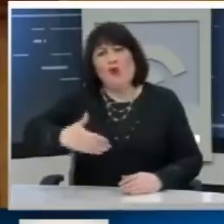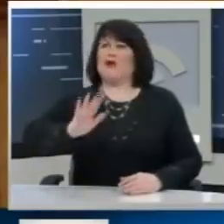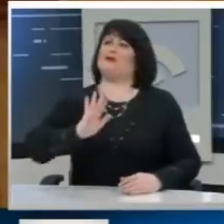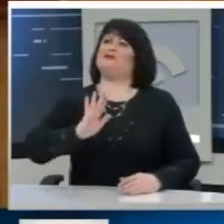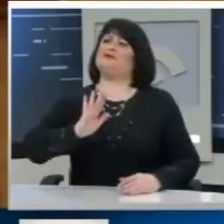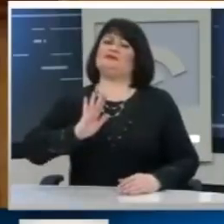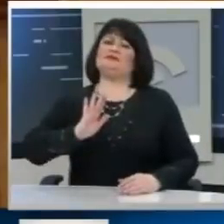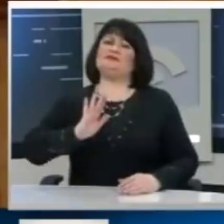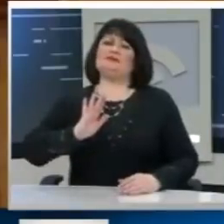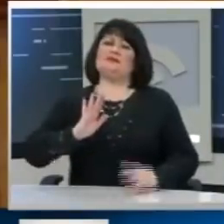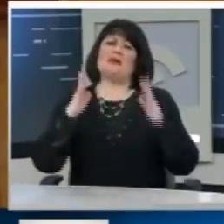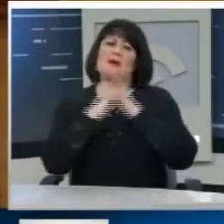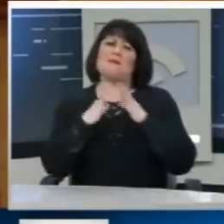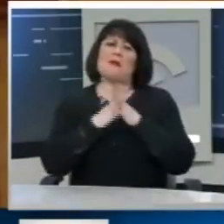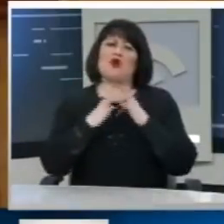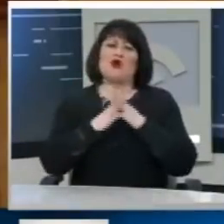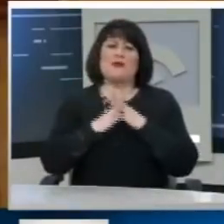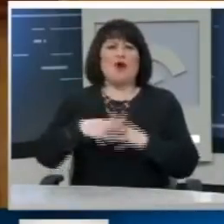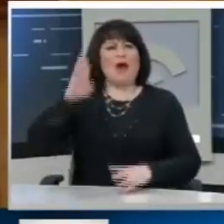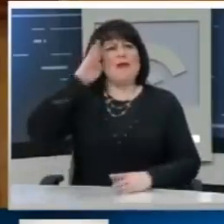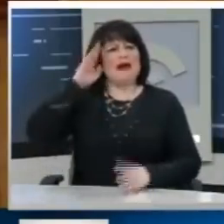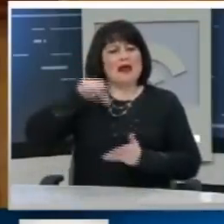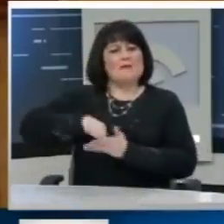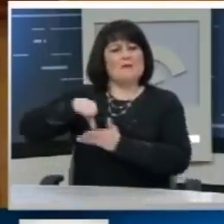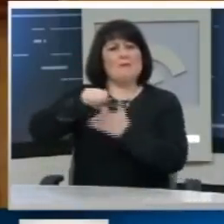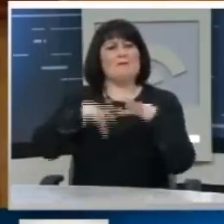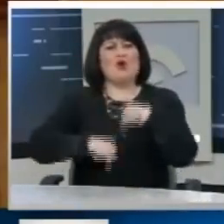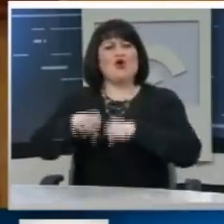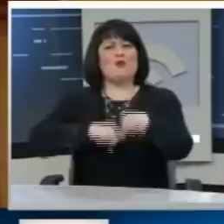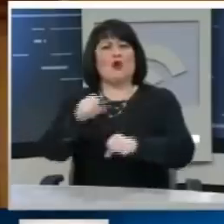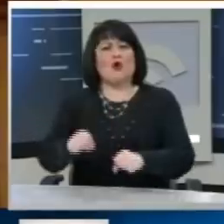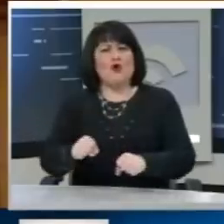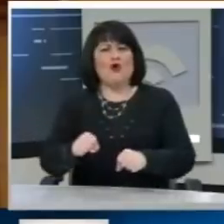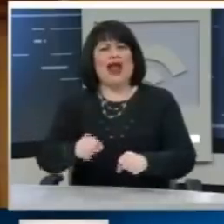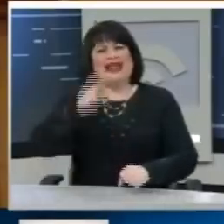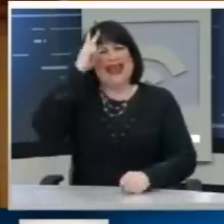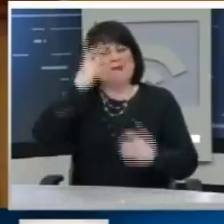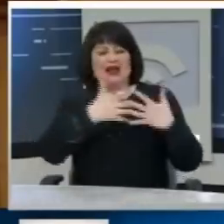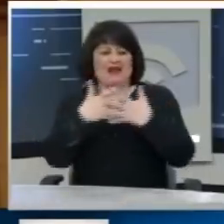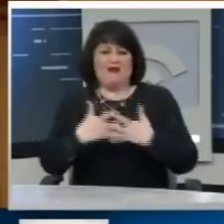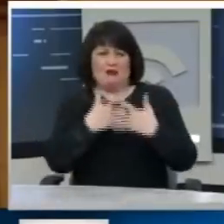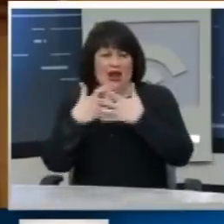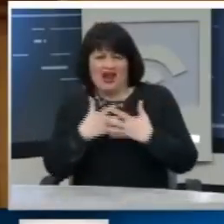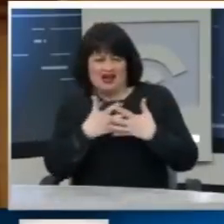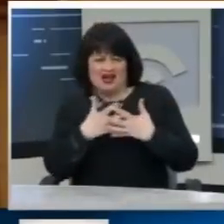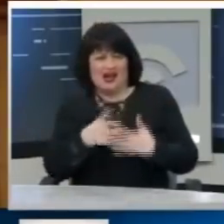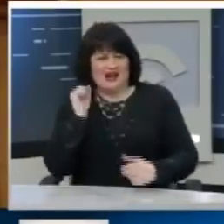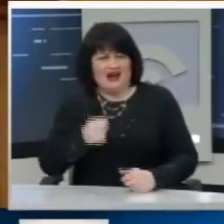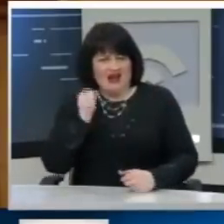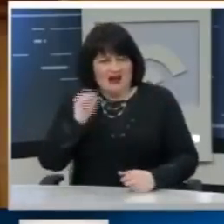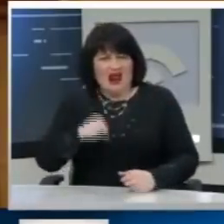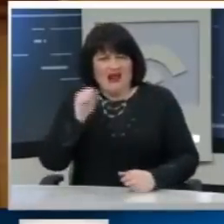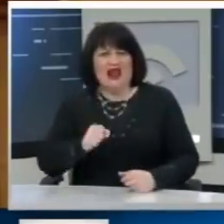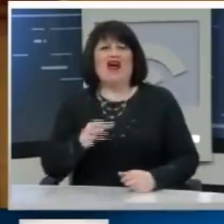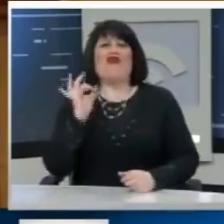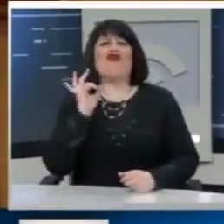ακόμα και κατά τη διάρκεια του πολέμου, τα αμερικάνικα μονοπόλια, τη γερμανική βιομηχανία. Ναι ή όχι? Παρασημοφόρησε ο